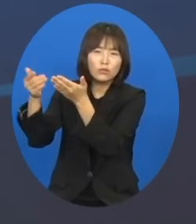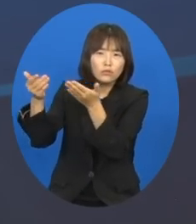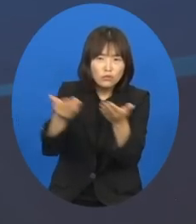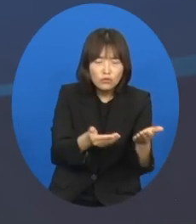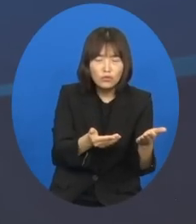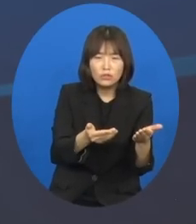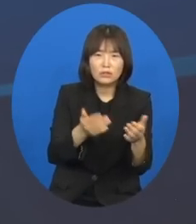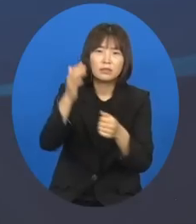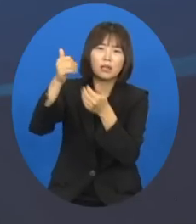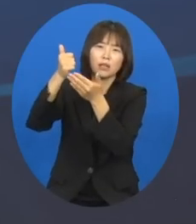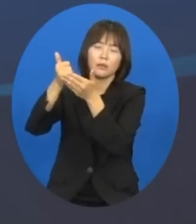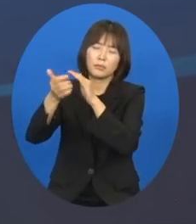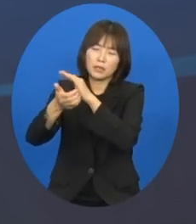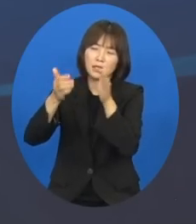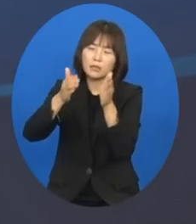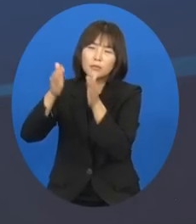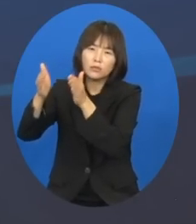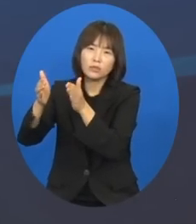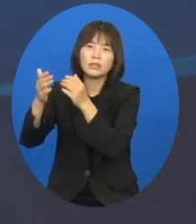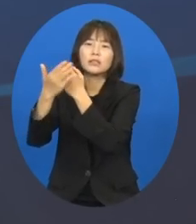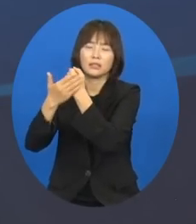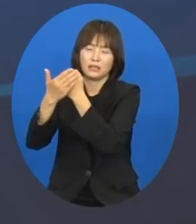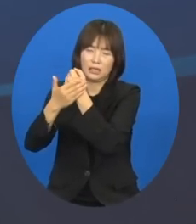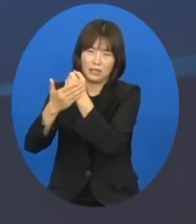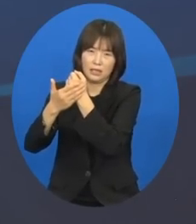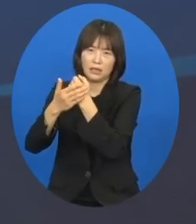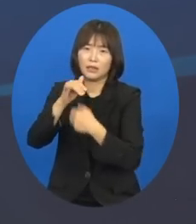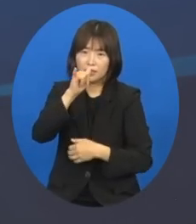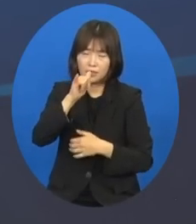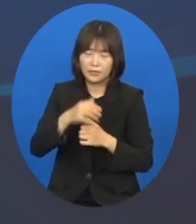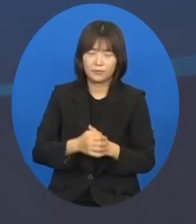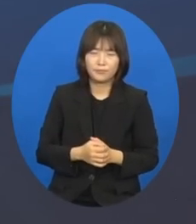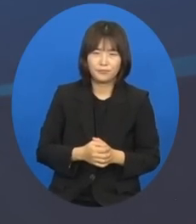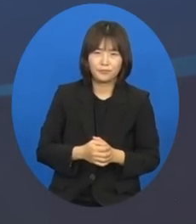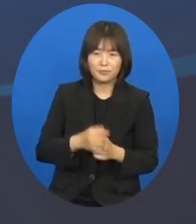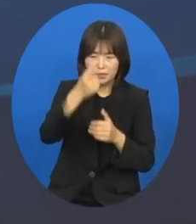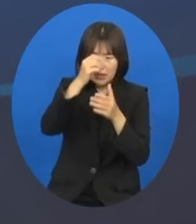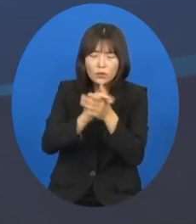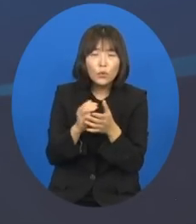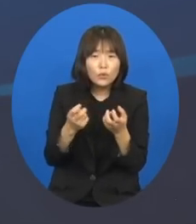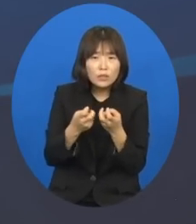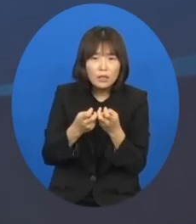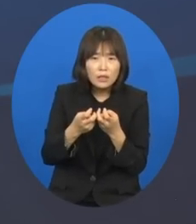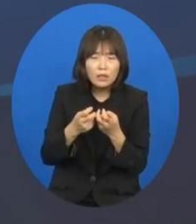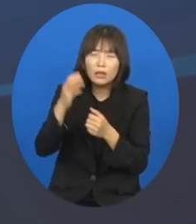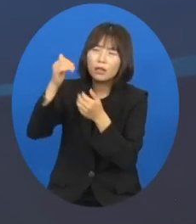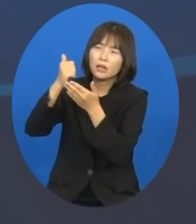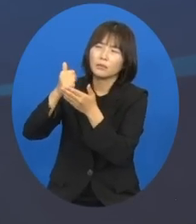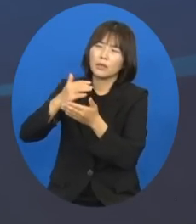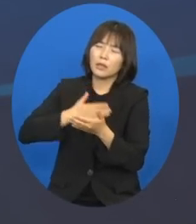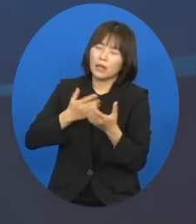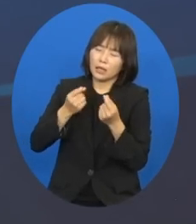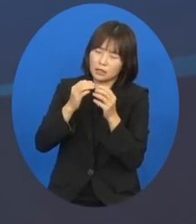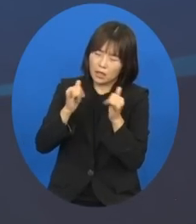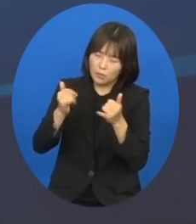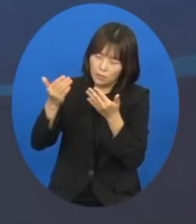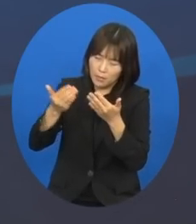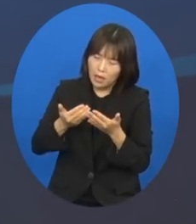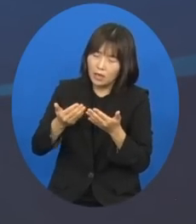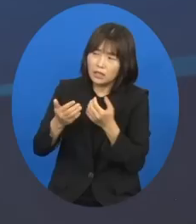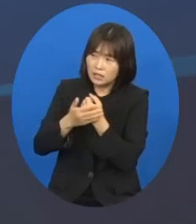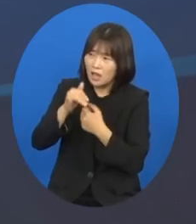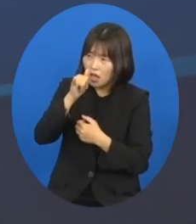예비해 두시는 은혜 와서 이렇게 기도하세요 하나님 나 같은 사람도 받을 수 있는 은혜가 있다더군요